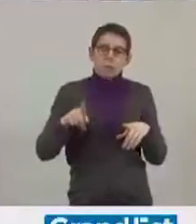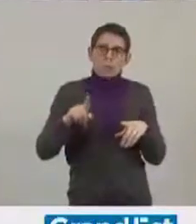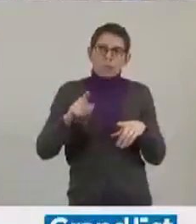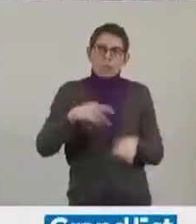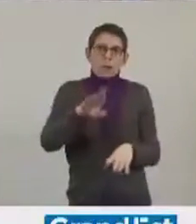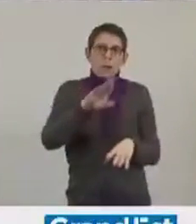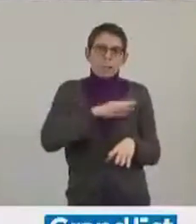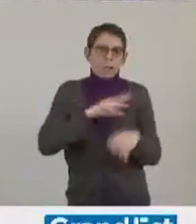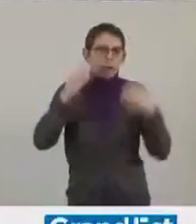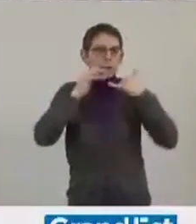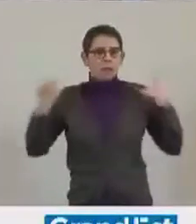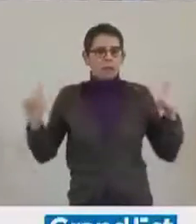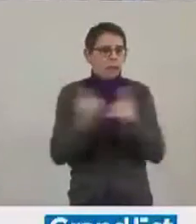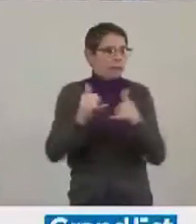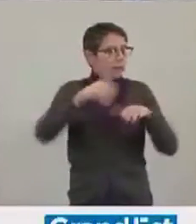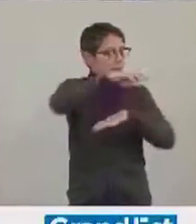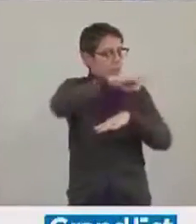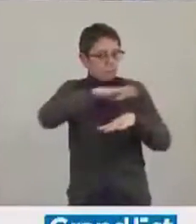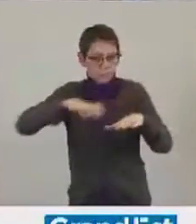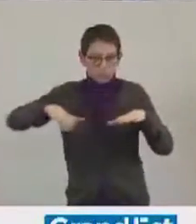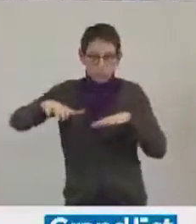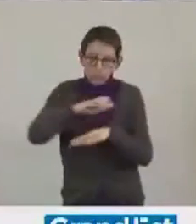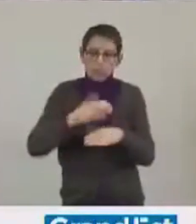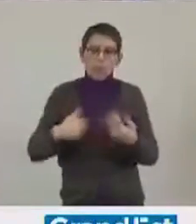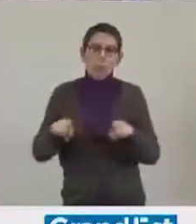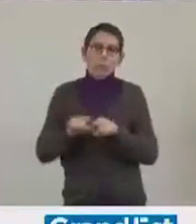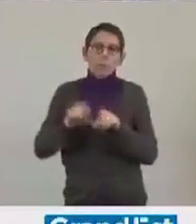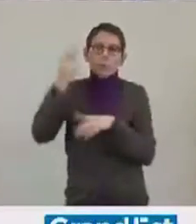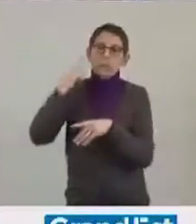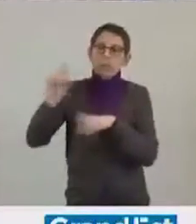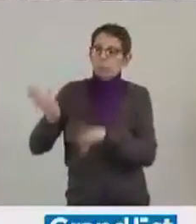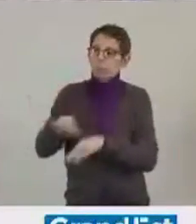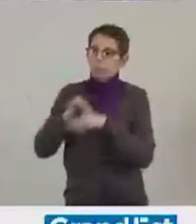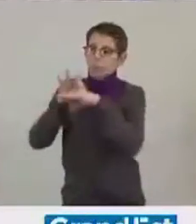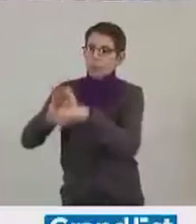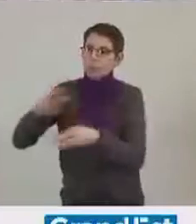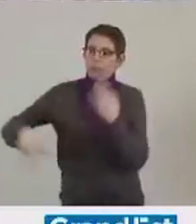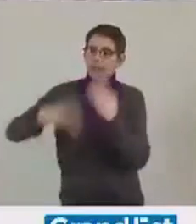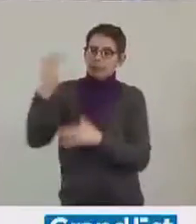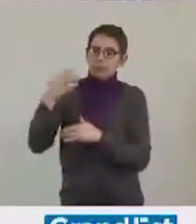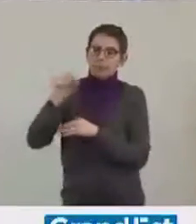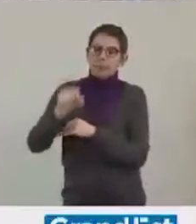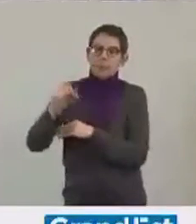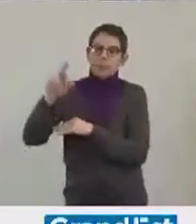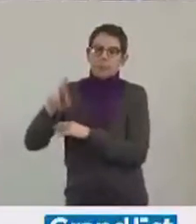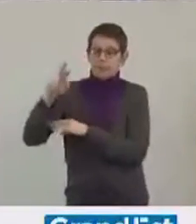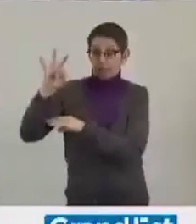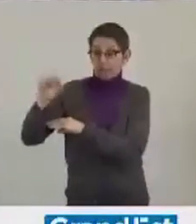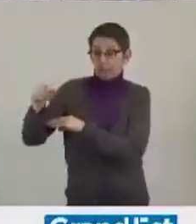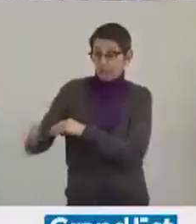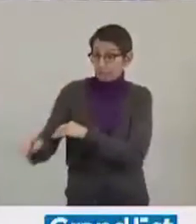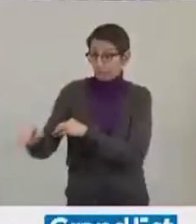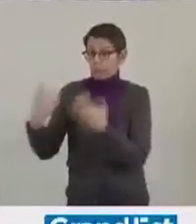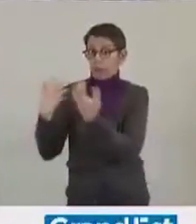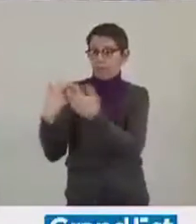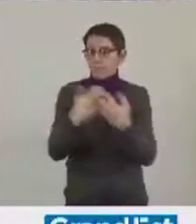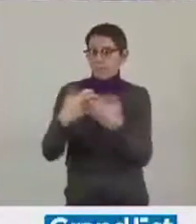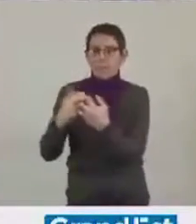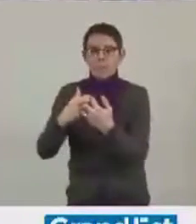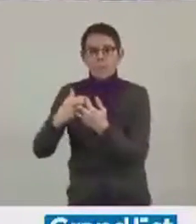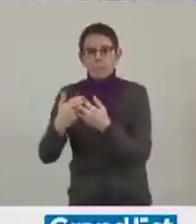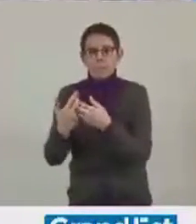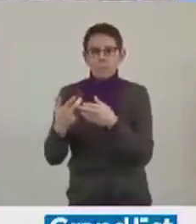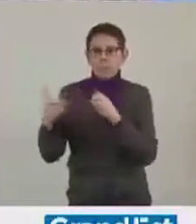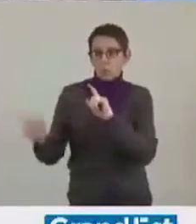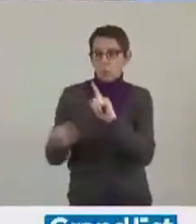Métropole. Pour accompagner le ressourcement des 13 CRT, maillons indispensables de l'innovation, un appel à projets thématiques